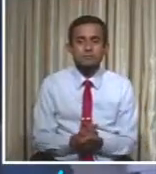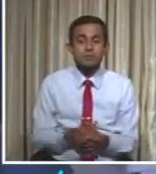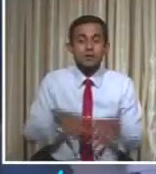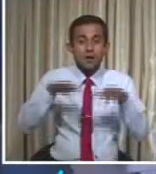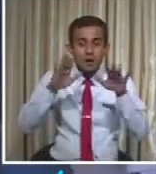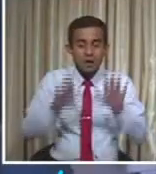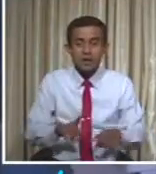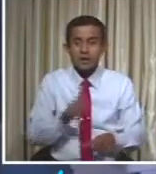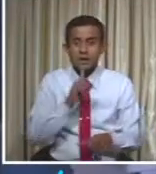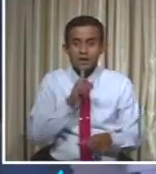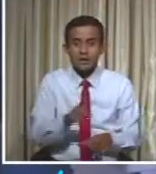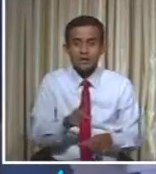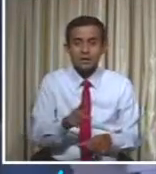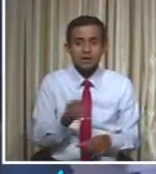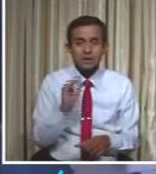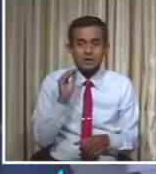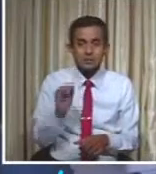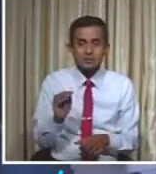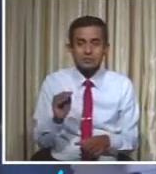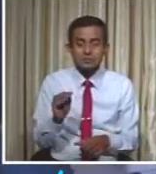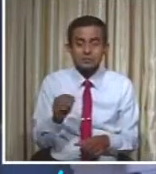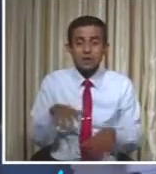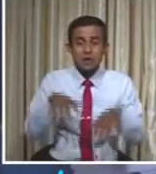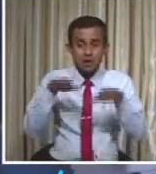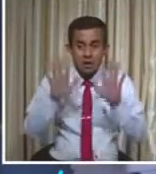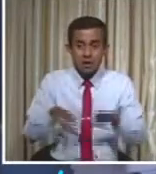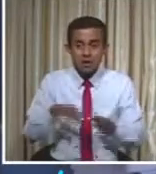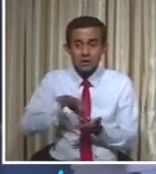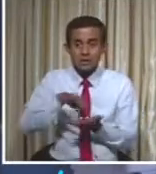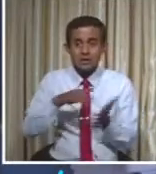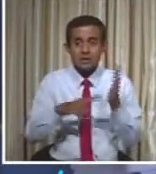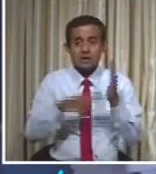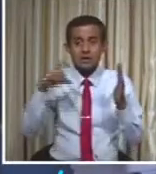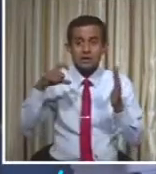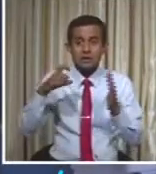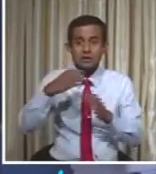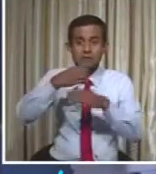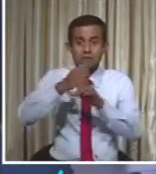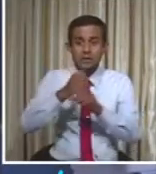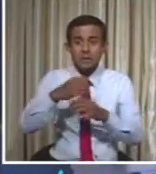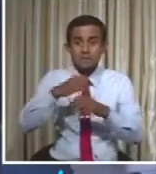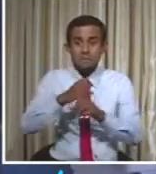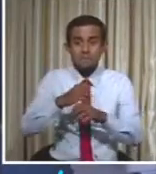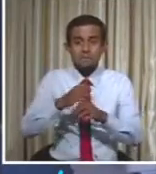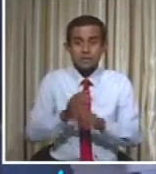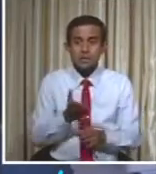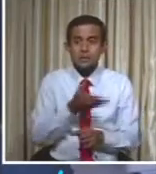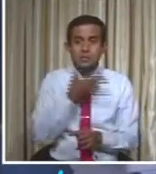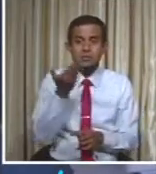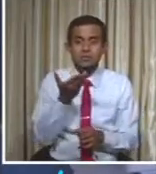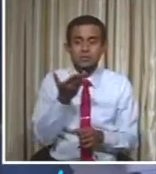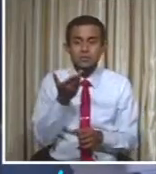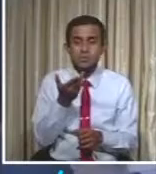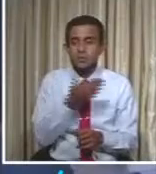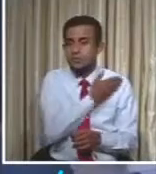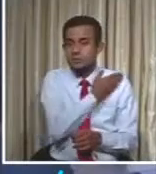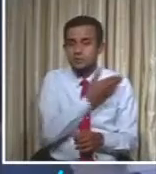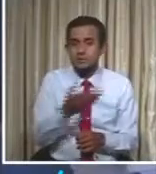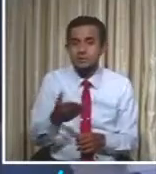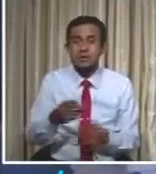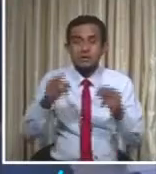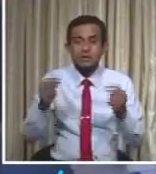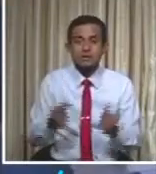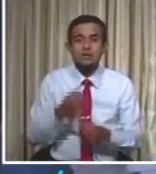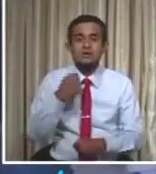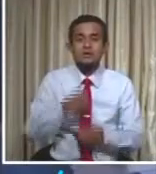නිගමනය කෙසේ වෙතත් ඒක අවසන් නිගමනය එන්න තාක්ෂණික විද්‍යාඥයන්ගේ පරීක්ෂණයෙන් තමයි කරන්න පුළුවන්. හැබැයි එතෙක් දැන් වහාම ආණ්ඩුව